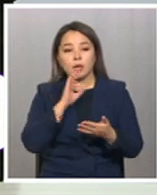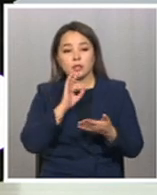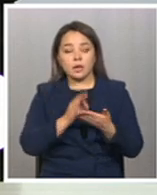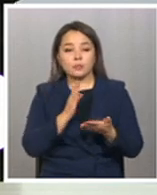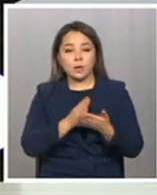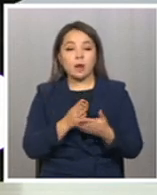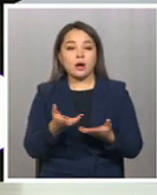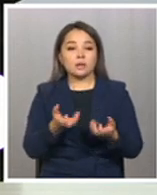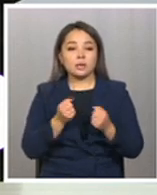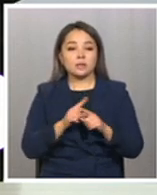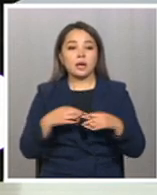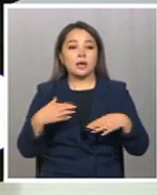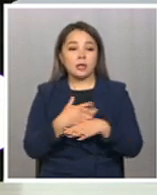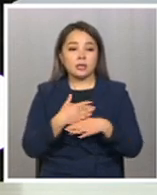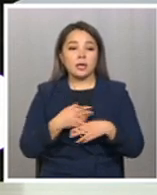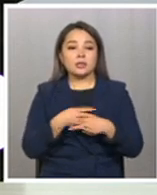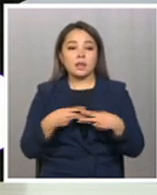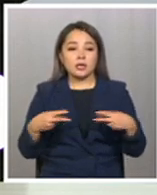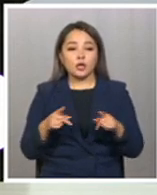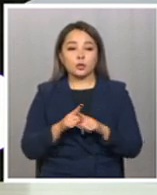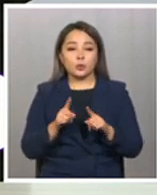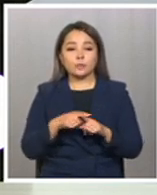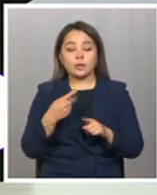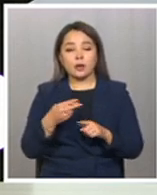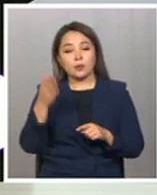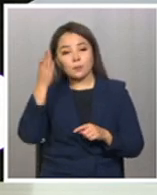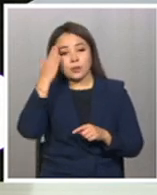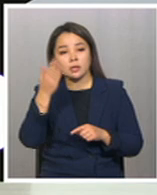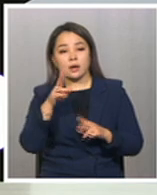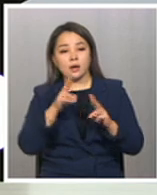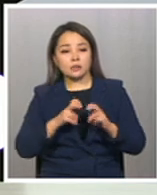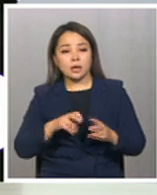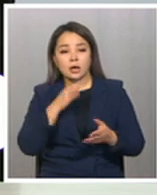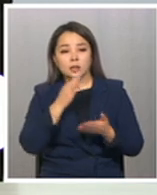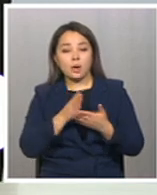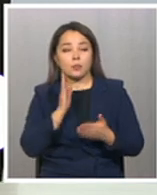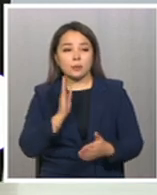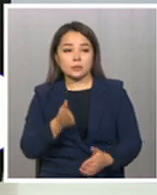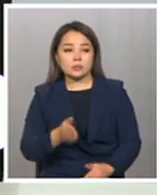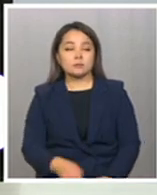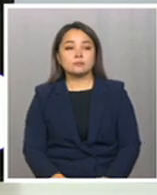алыну реакцияларының теңдеулерін және қасиеттерін қарастырасыз.